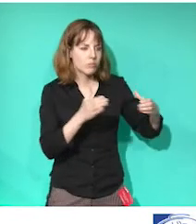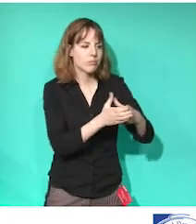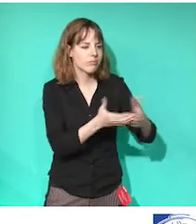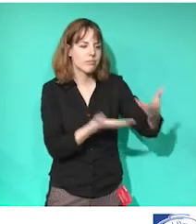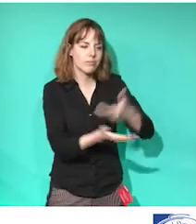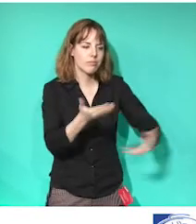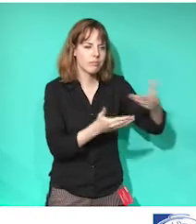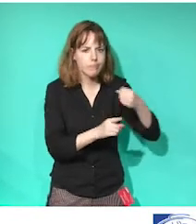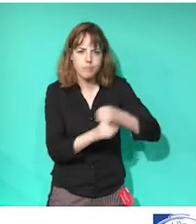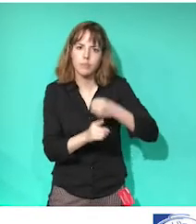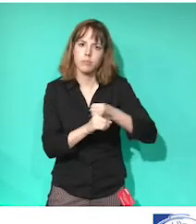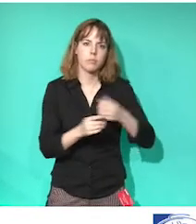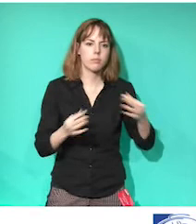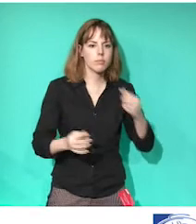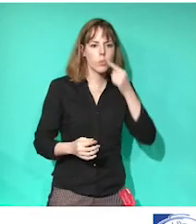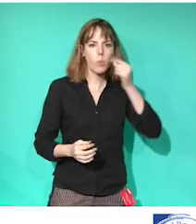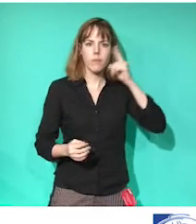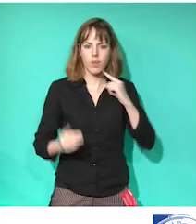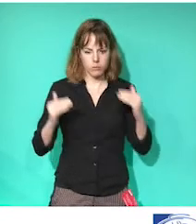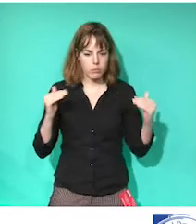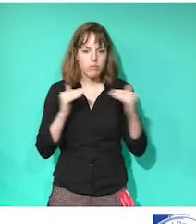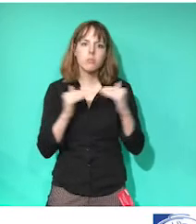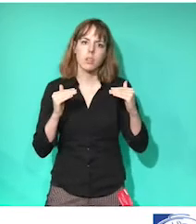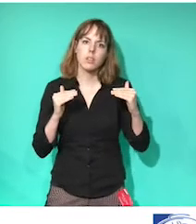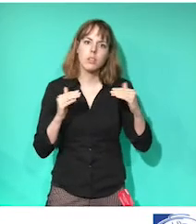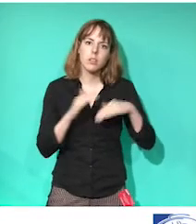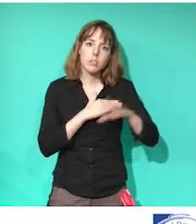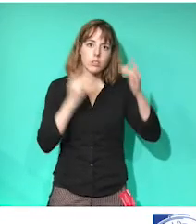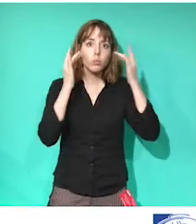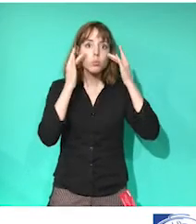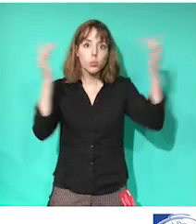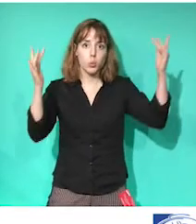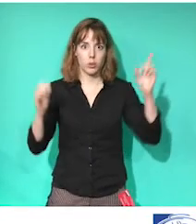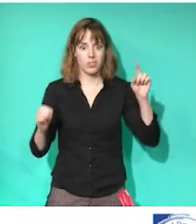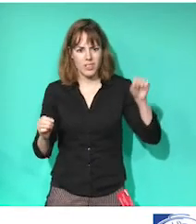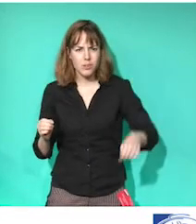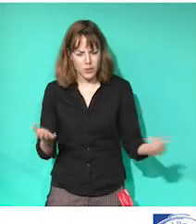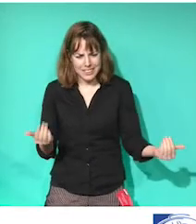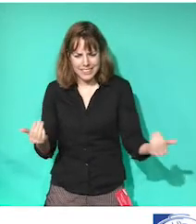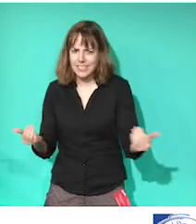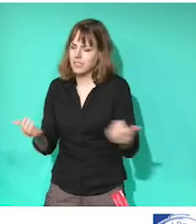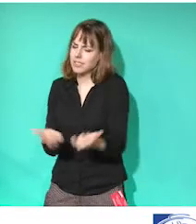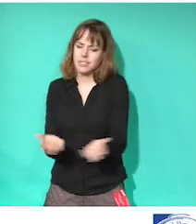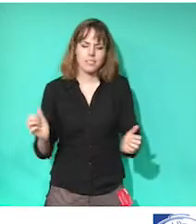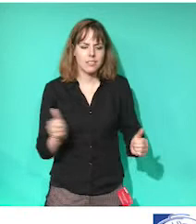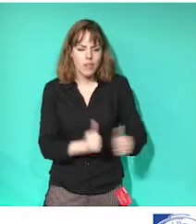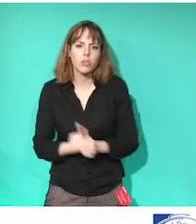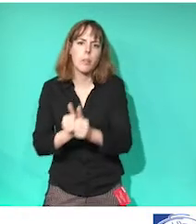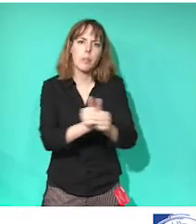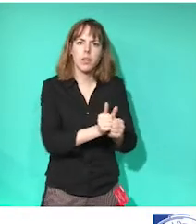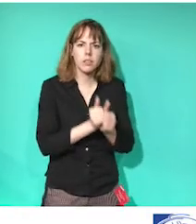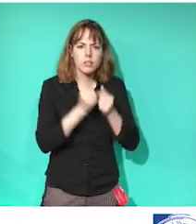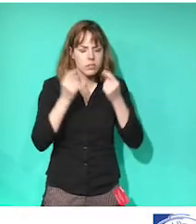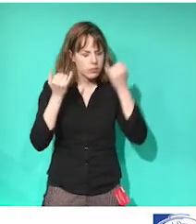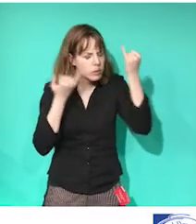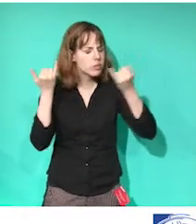à l'égalité femmes-hommes dans l'art et la culture, à mettre en commun nos imaginaires, nos forces. Et je me fais ici la